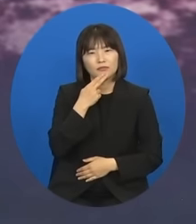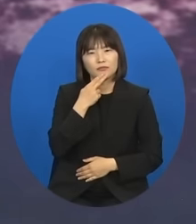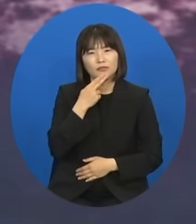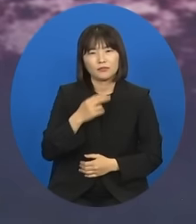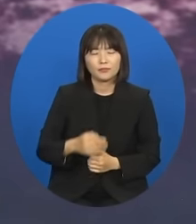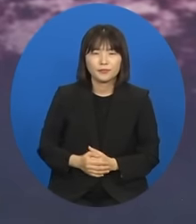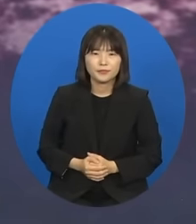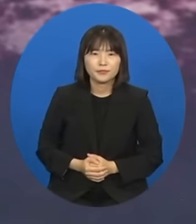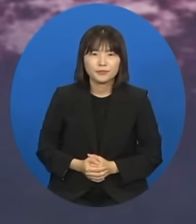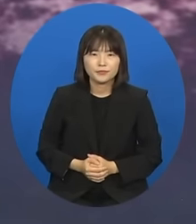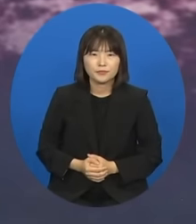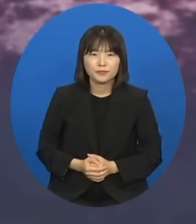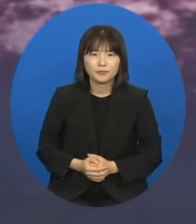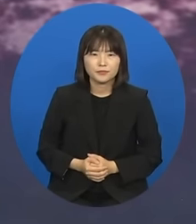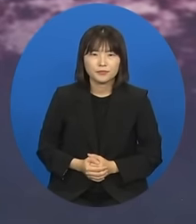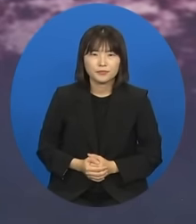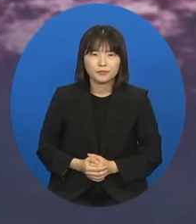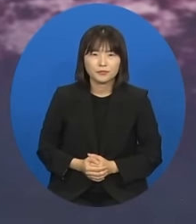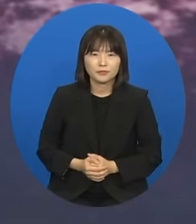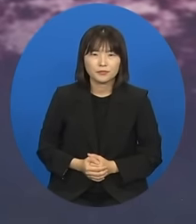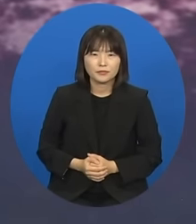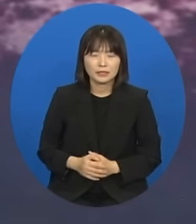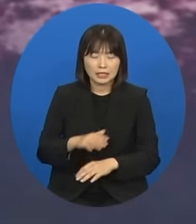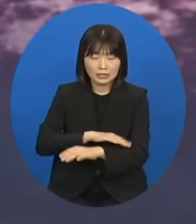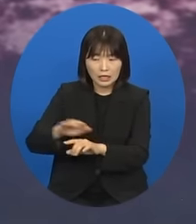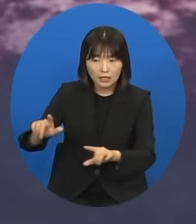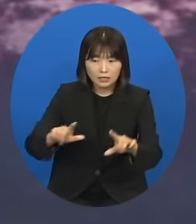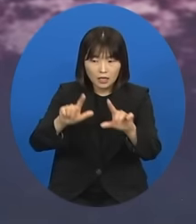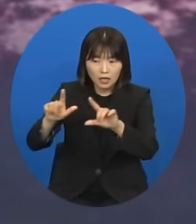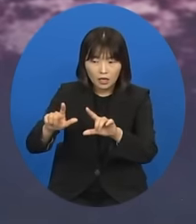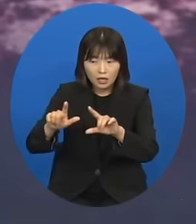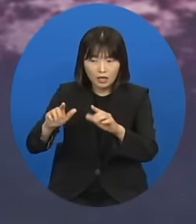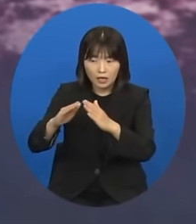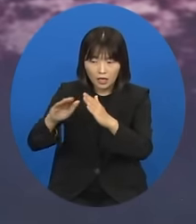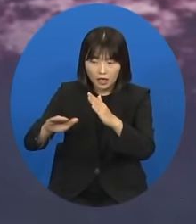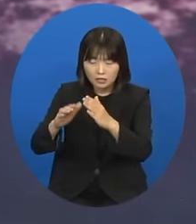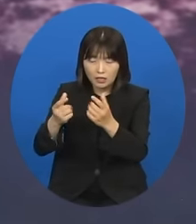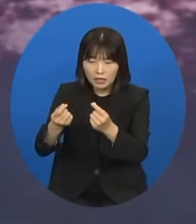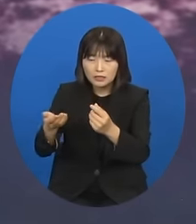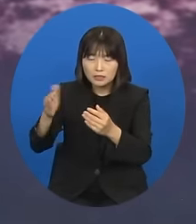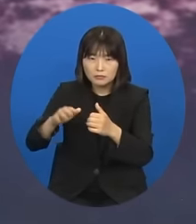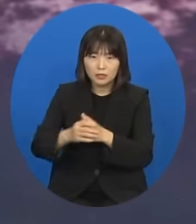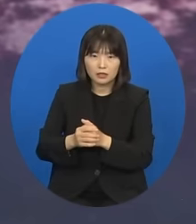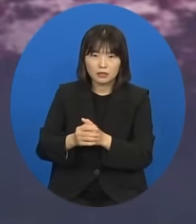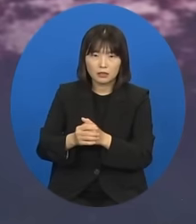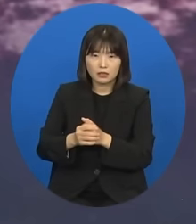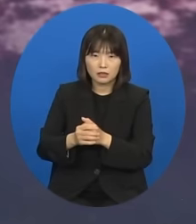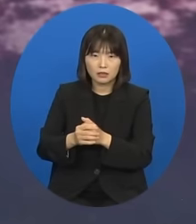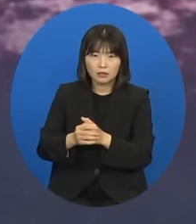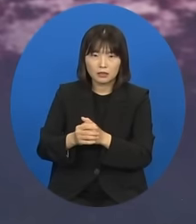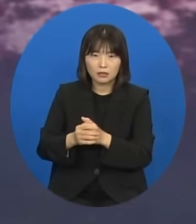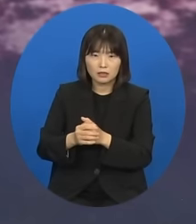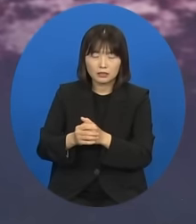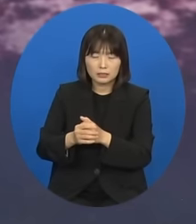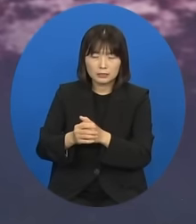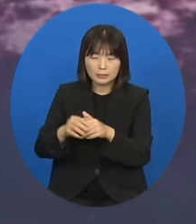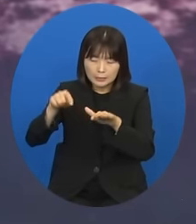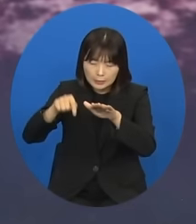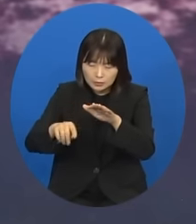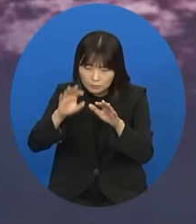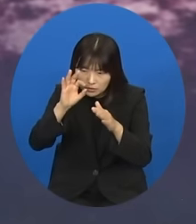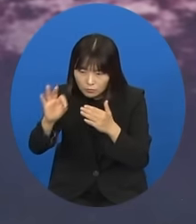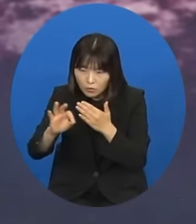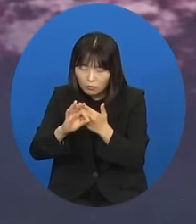없습니다 정상처럼 보이는 가정 같아 보여도 깊이 들어가 조금만 깊이 들어가면요 다